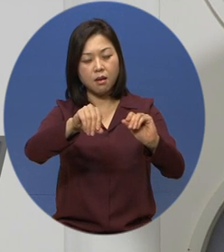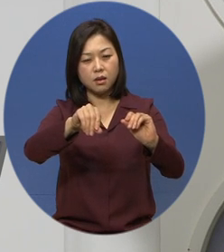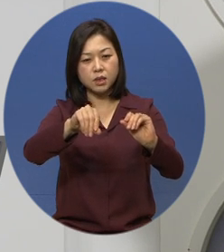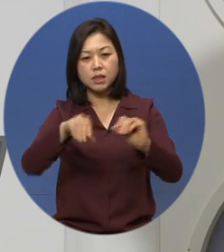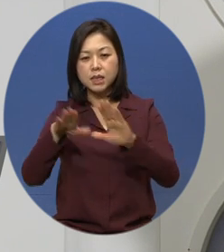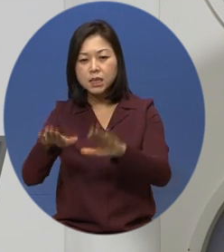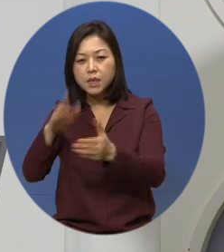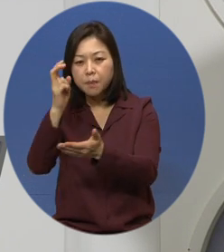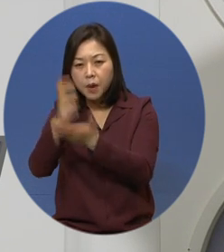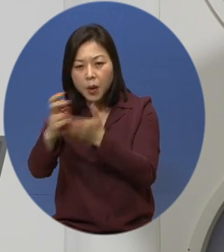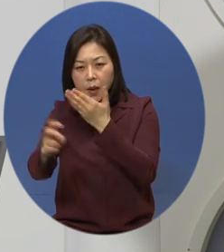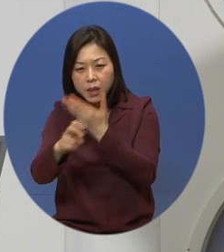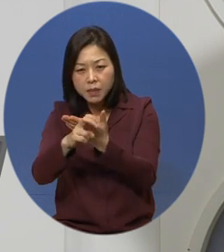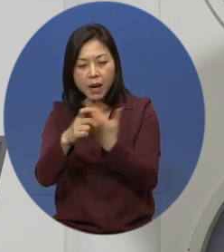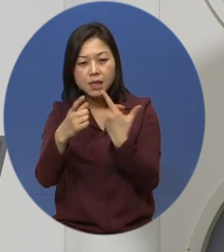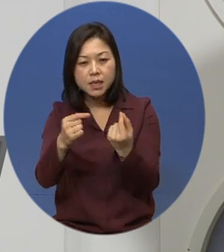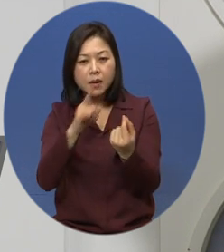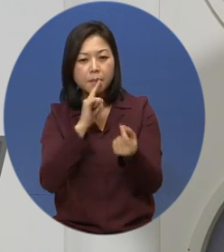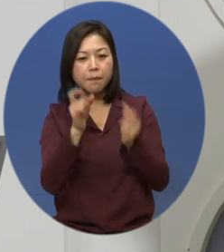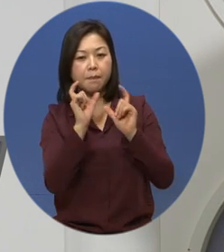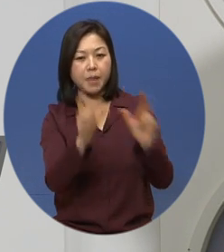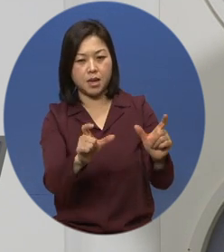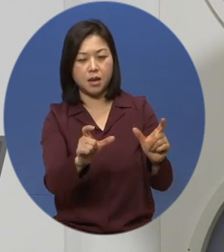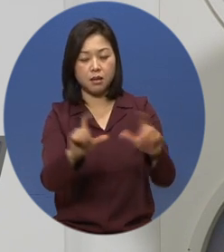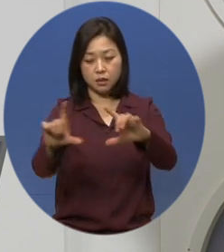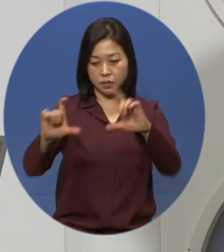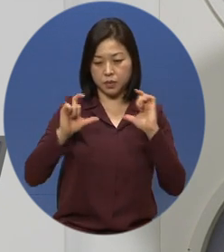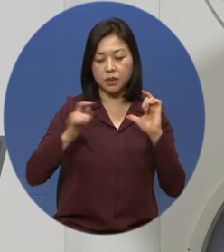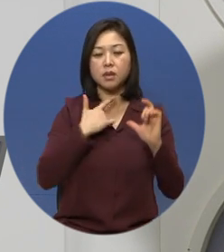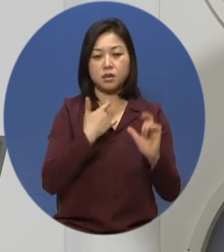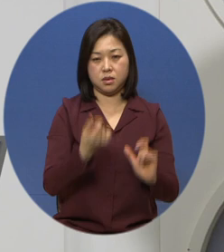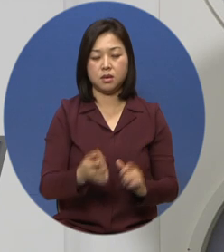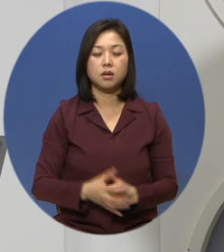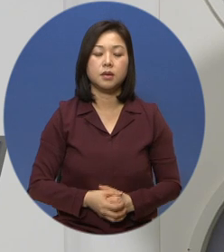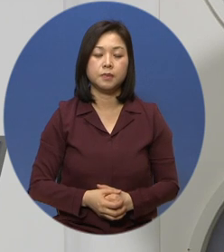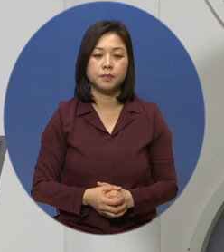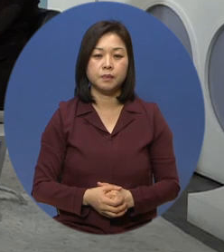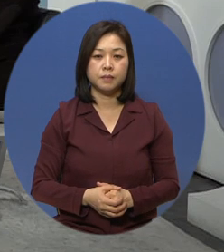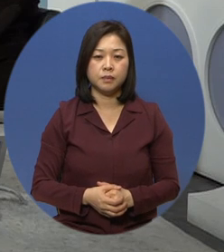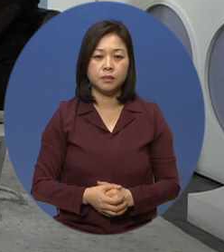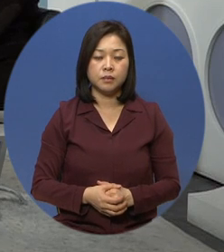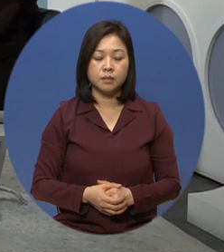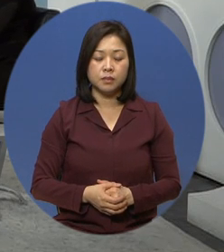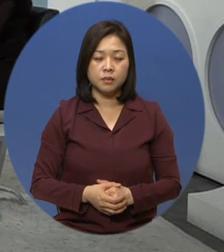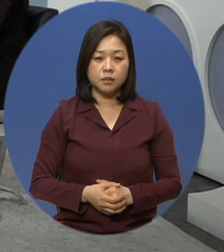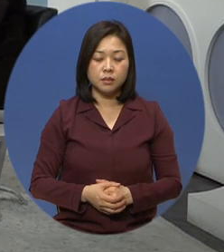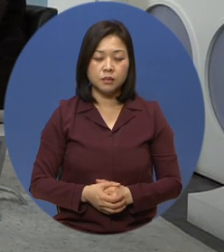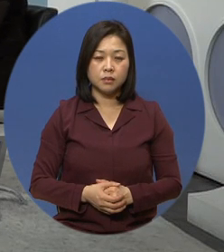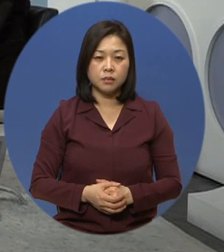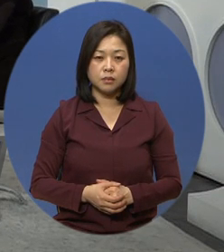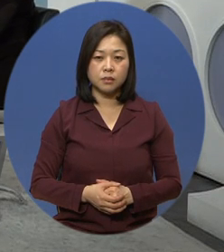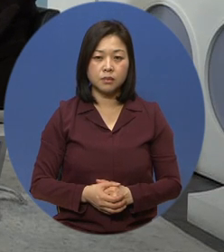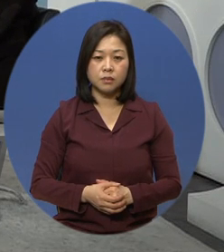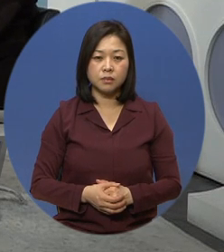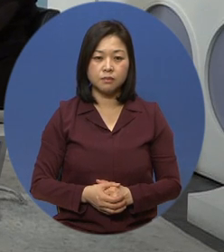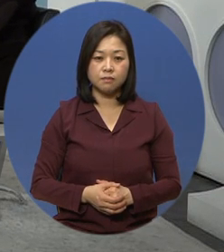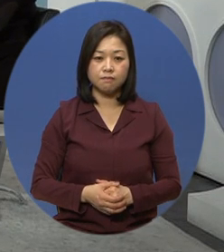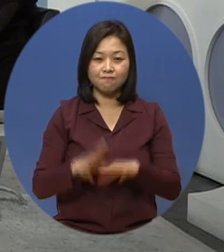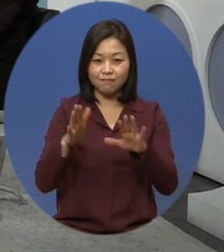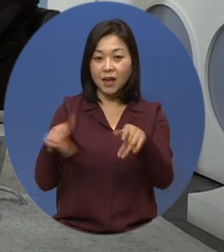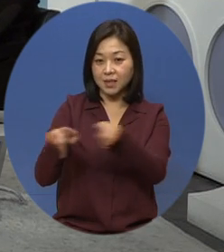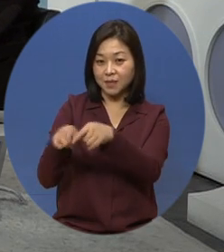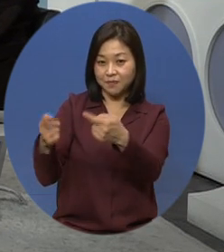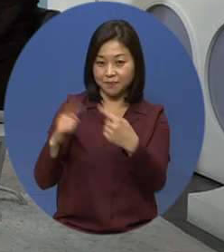실정법에 위반이라는 선고를 내주게 됐던 거죠 그 지금 가치나 오셨지만 은